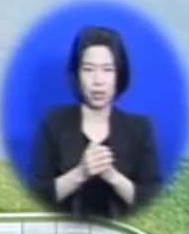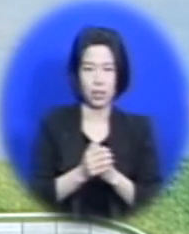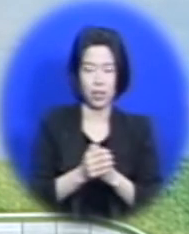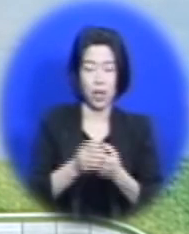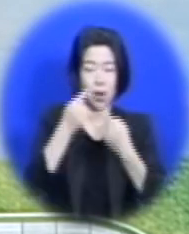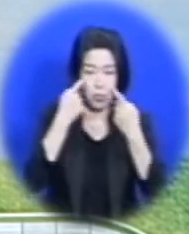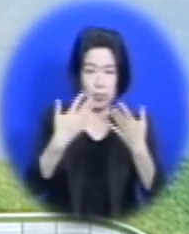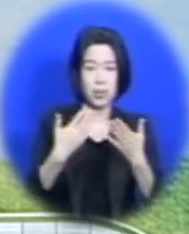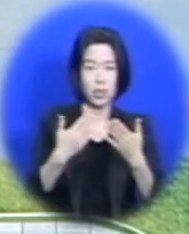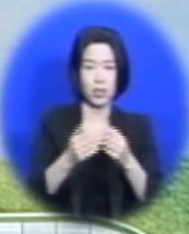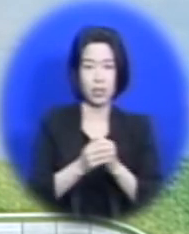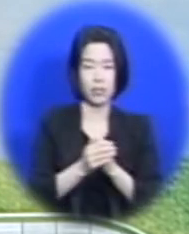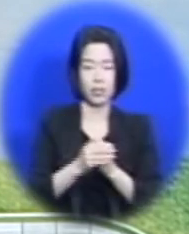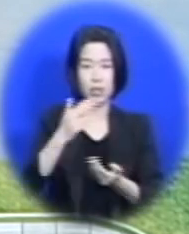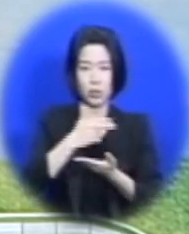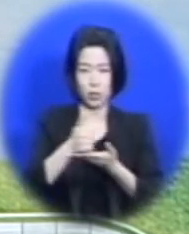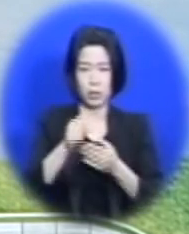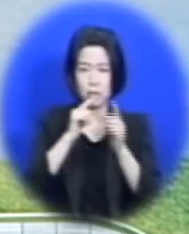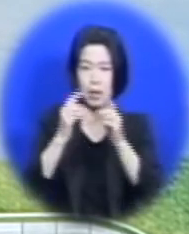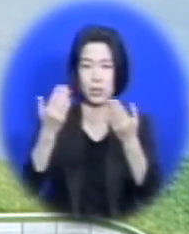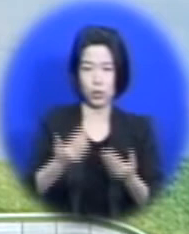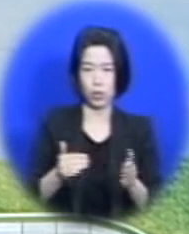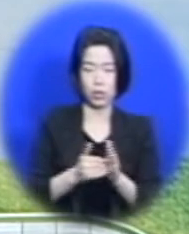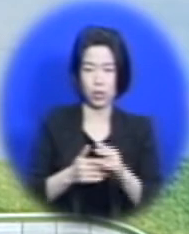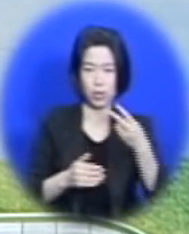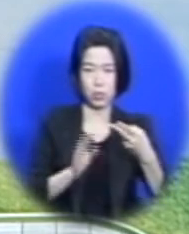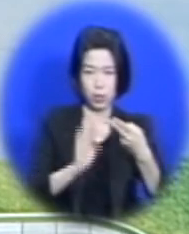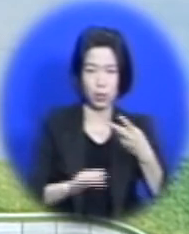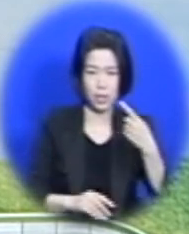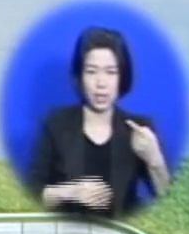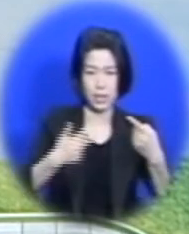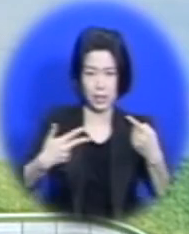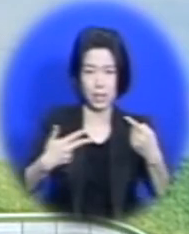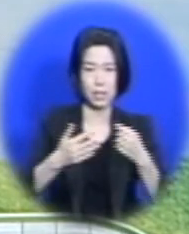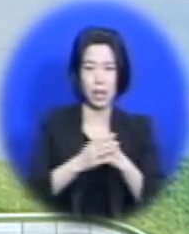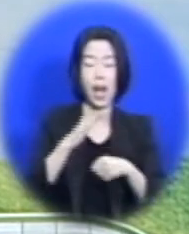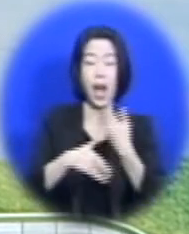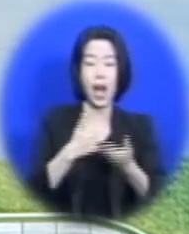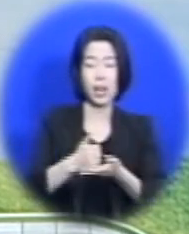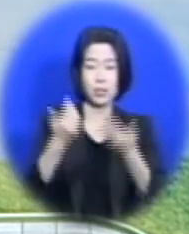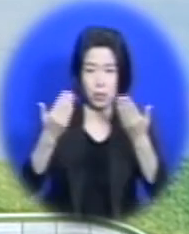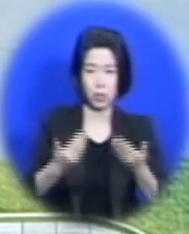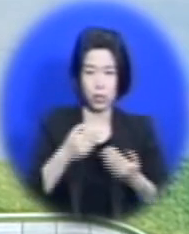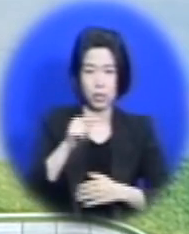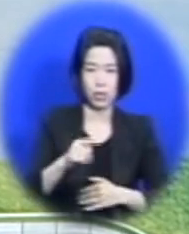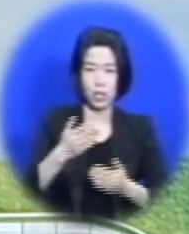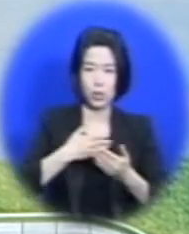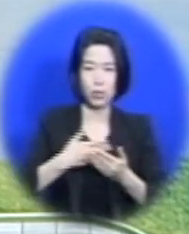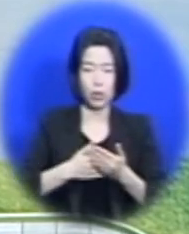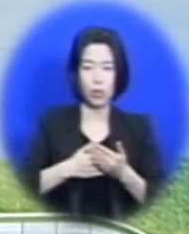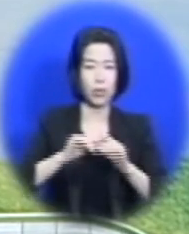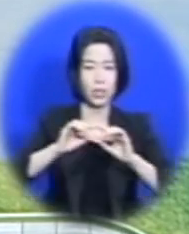분명히 주님은 말씀하셨어요. 디모데후서 1장 7절에 하나님이 주시는 것은 두려워하는